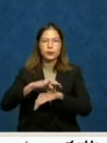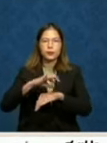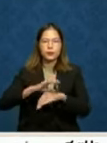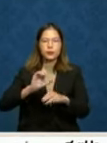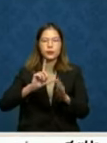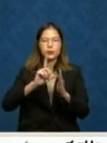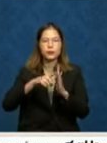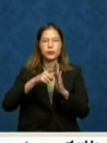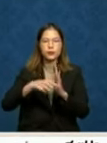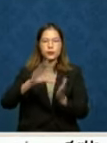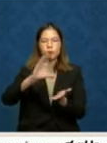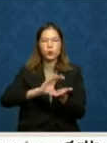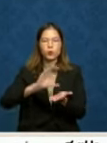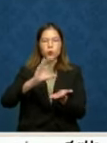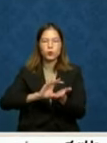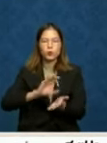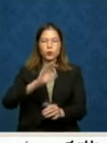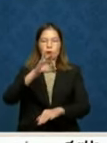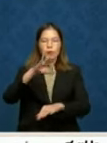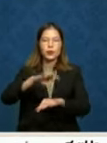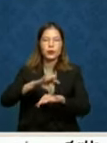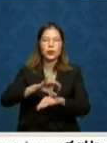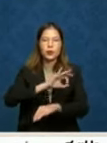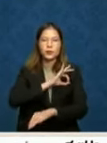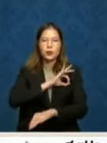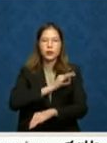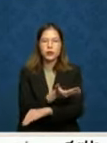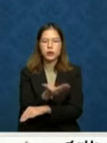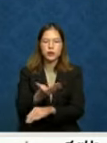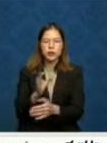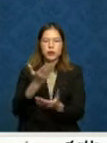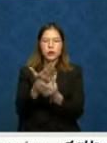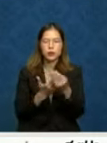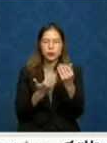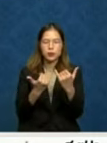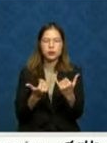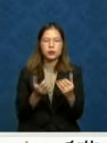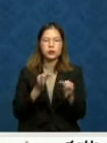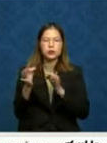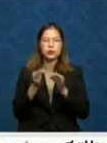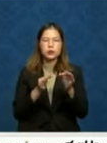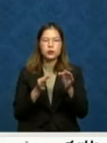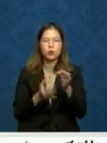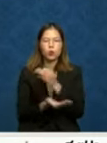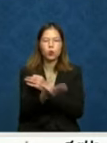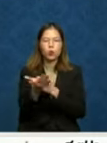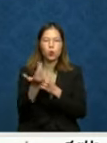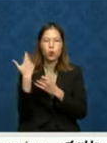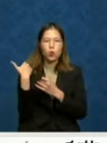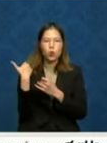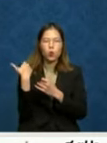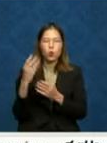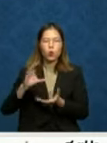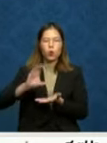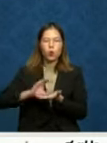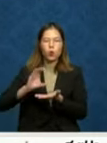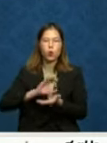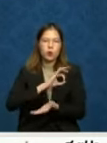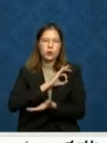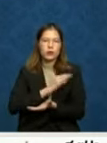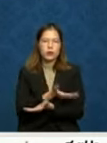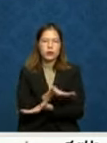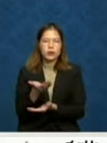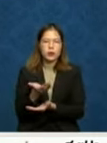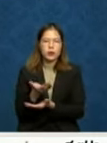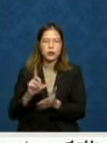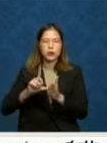กรรมการกองทุนผู้เคยเป็นสมาชิกรัฐสภานะครับก็นำเสนอภาพรวมนะครับกองทุนเพื่อผู้เคยเป็นสมาชิกรัฐสภาในสำนัก